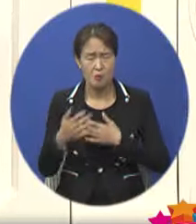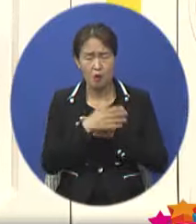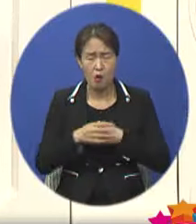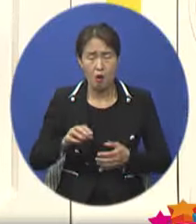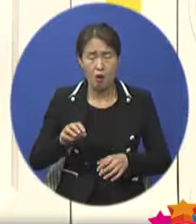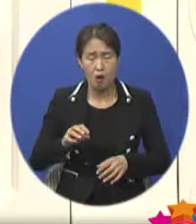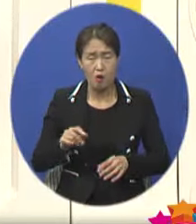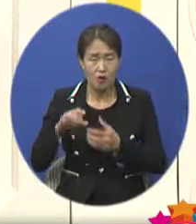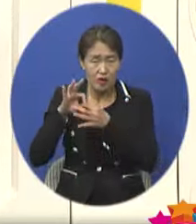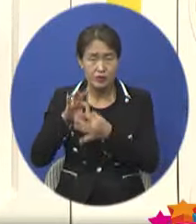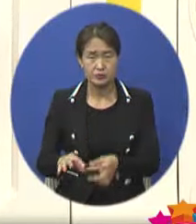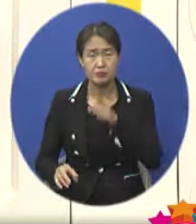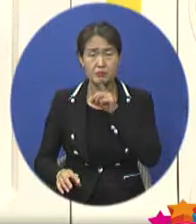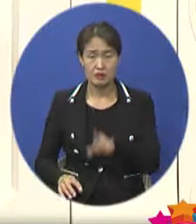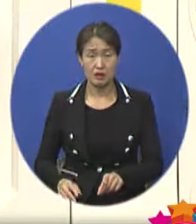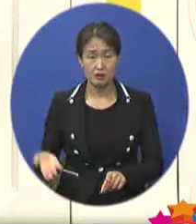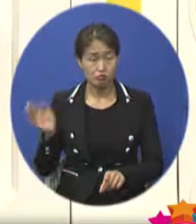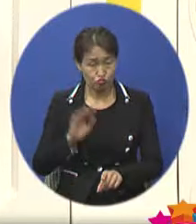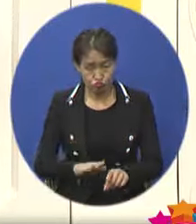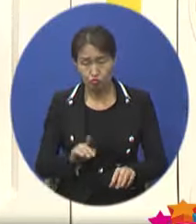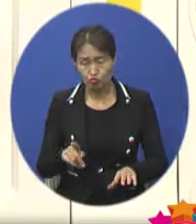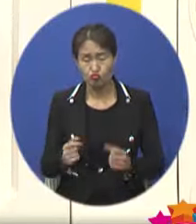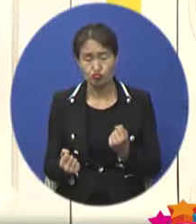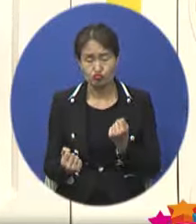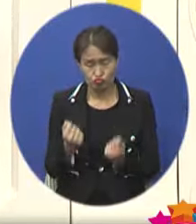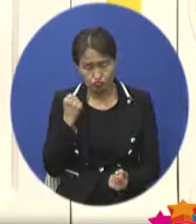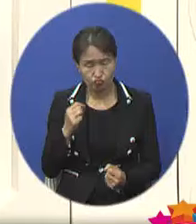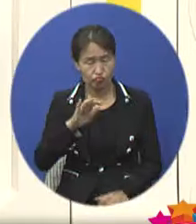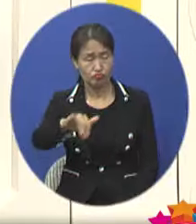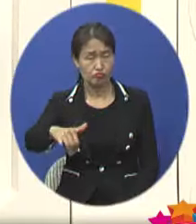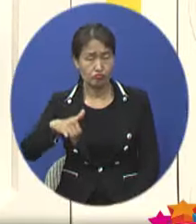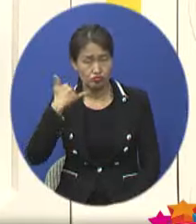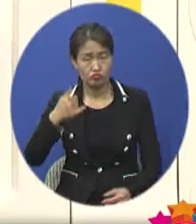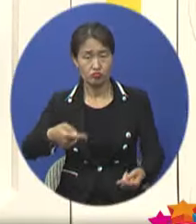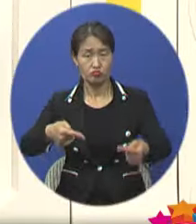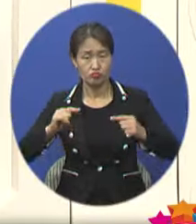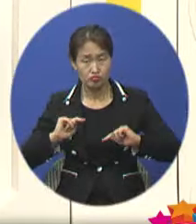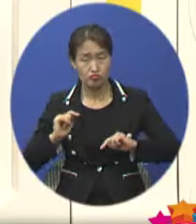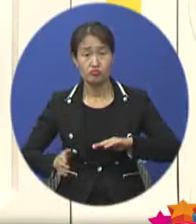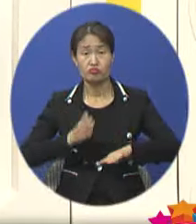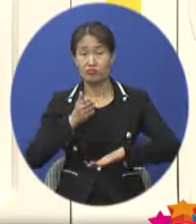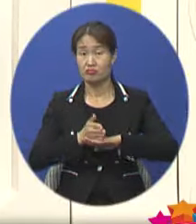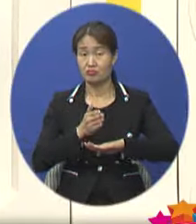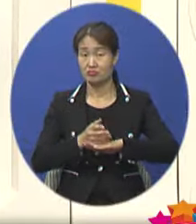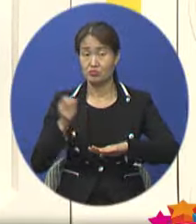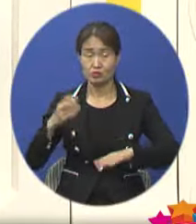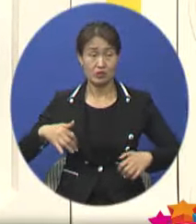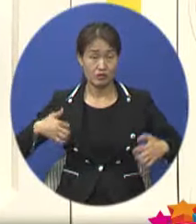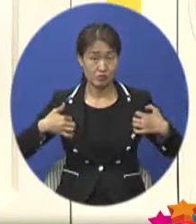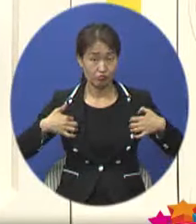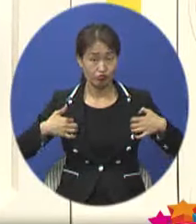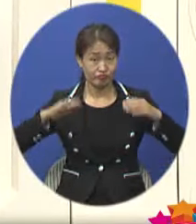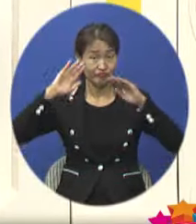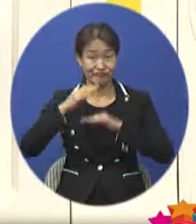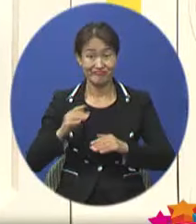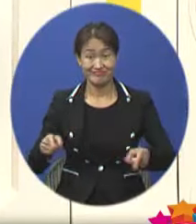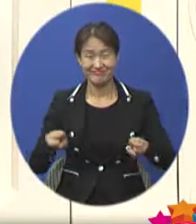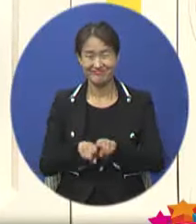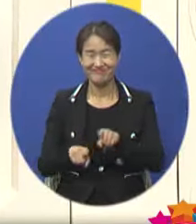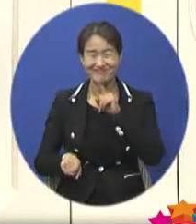그 와중에도 네. 그 우리 어머니께서 참여해 주셔서 감사하고 또 네. 기쁜 소식을 가지고 오셨다고 해서 네.